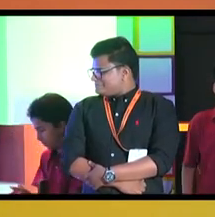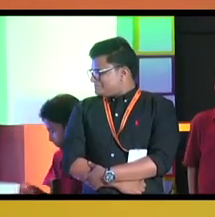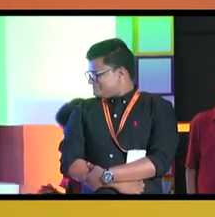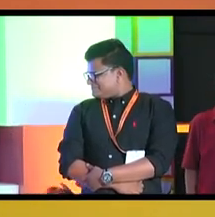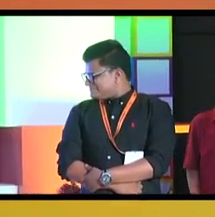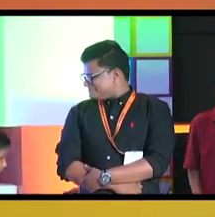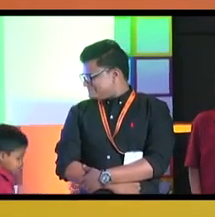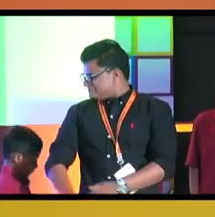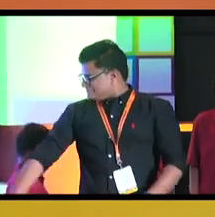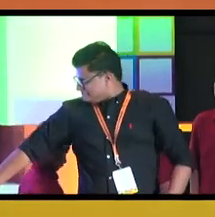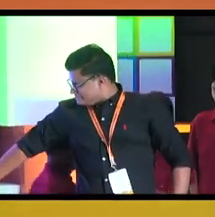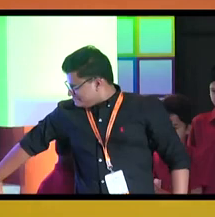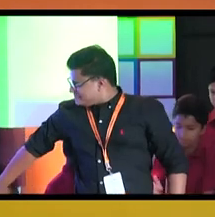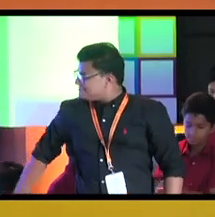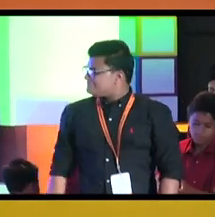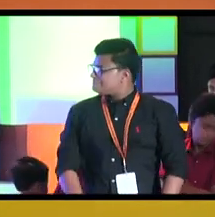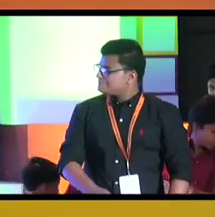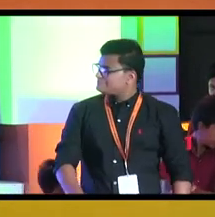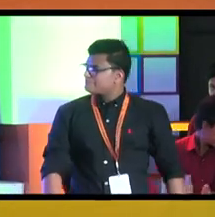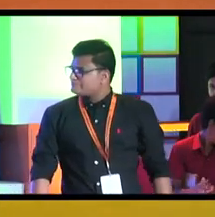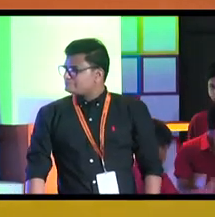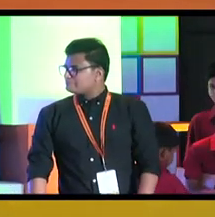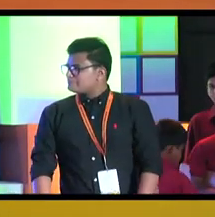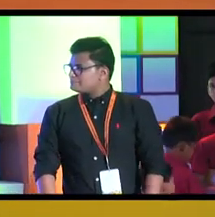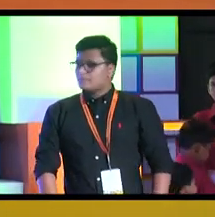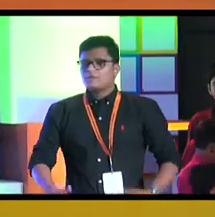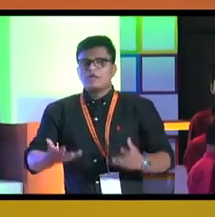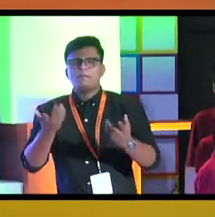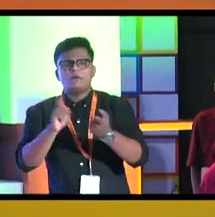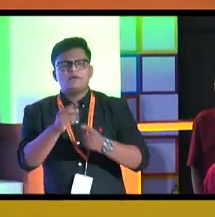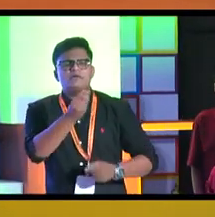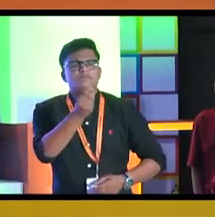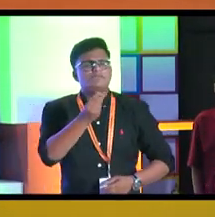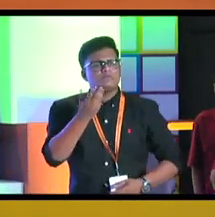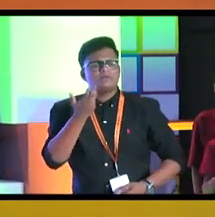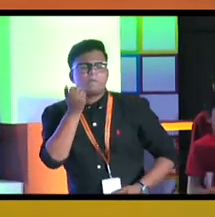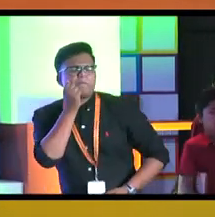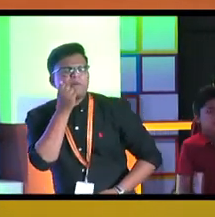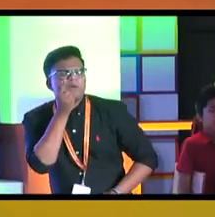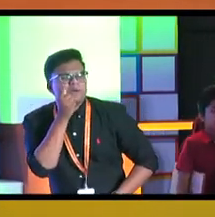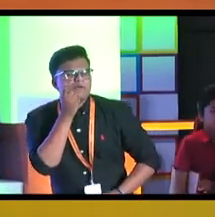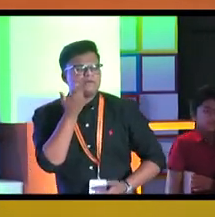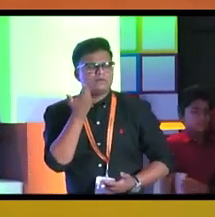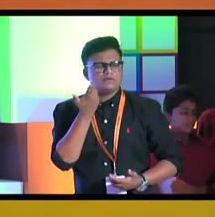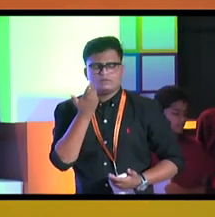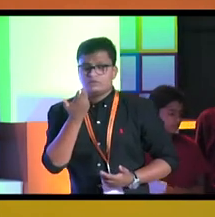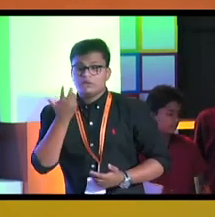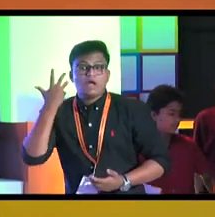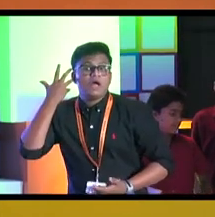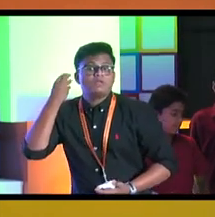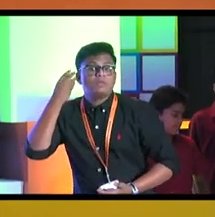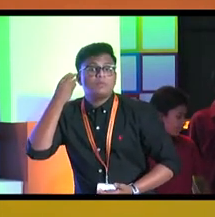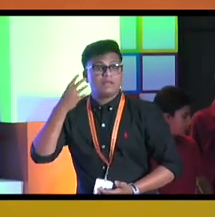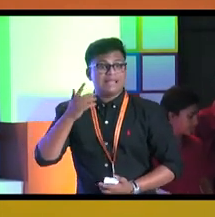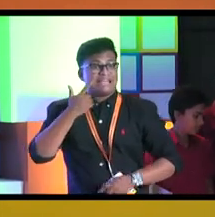नॉर्मल बच्चों के पेरेंट्स को बहुत एप्रिहेंशन होता है कि अगर उनके नॉर्मल बच्चे की क्लास में कोई डिसेबल बच्चा